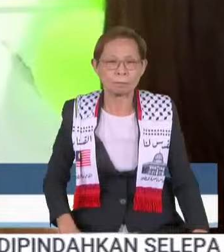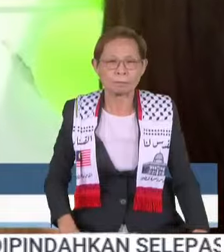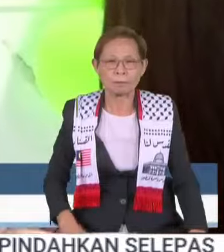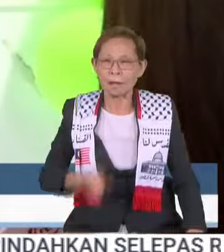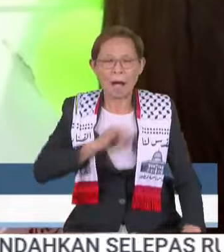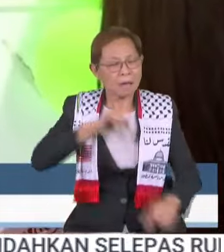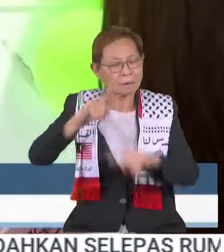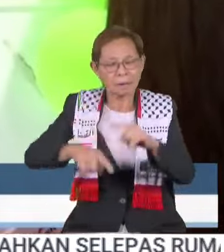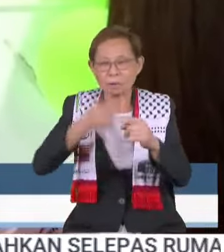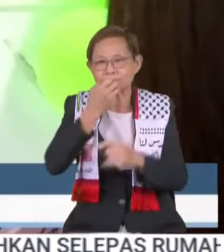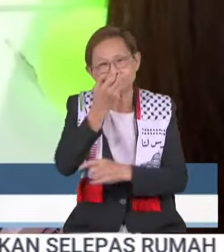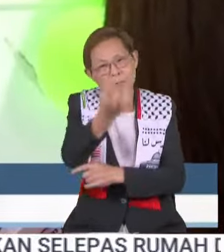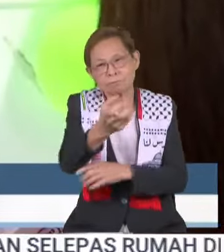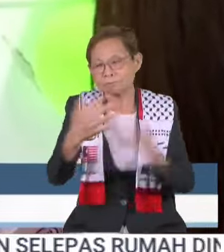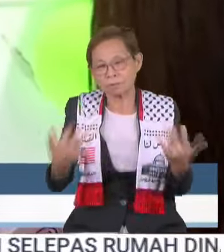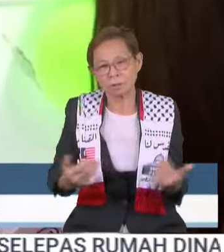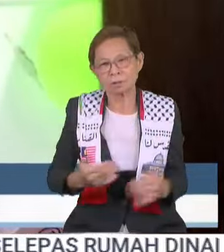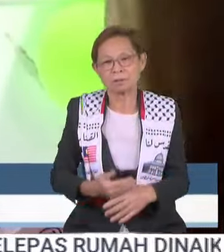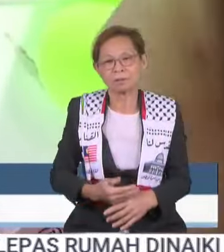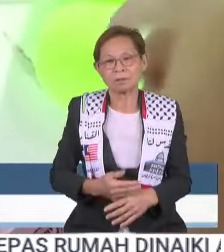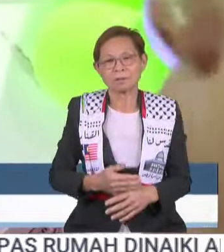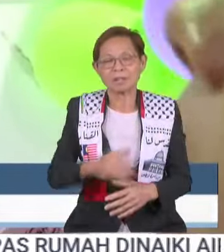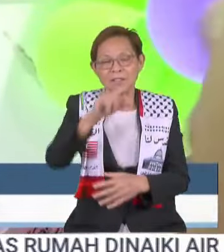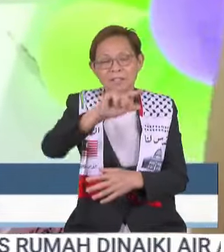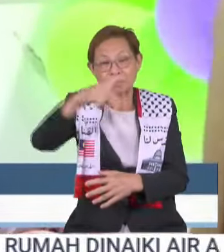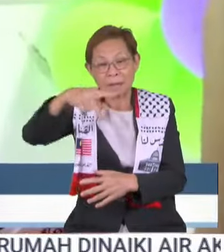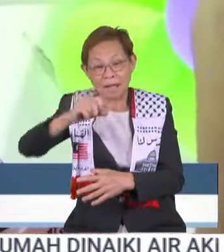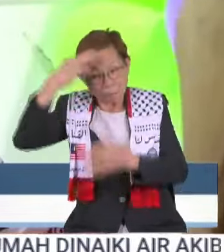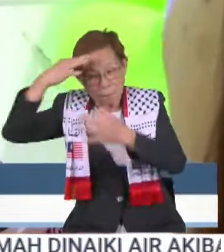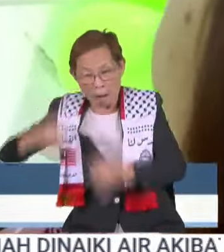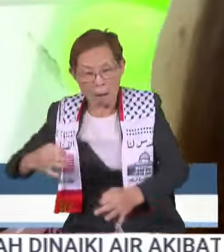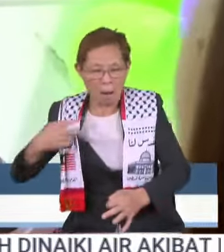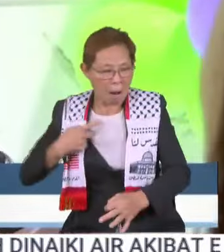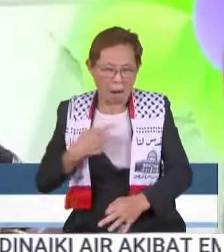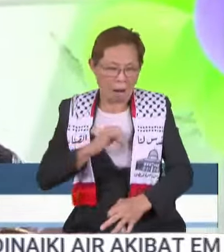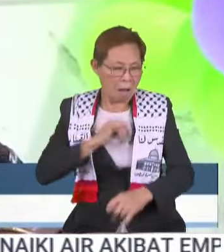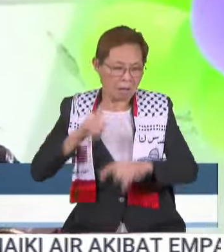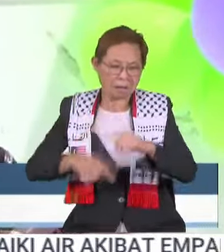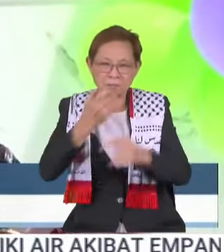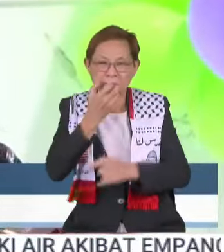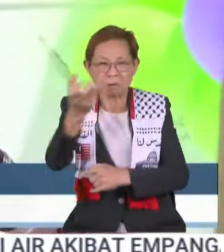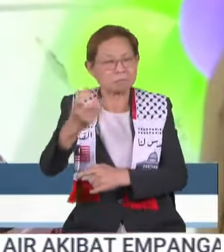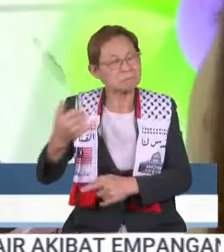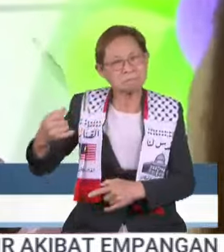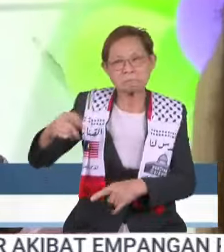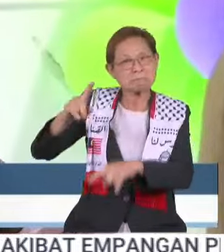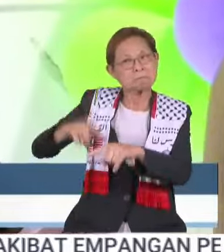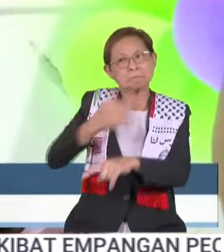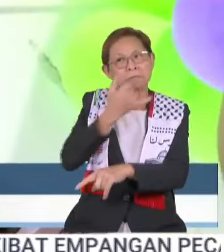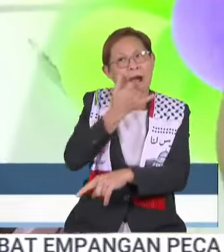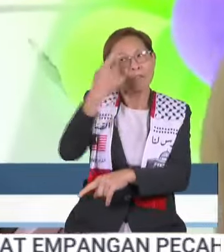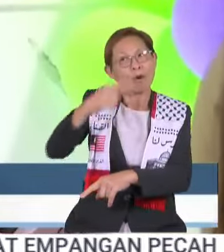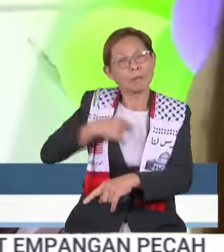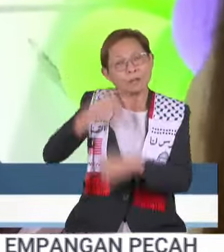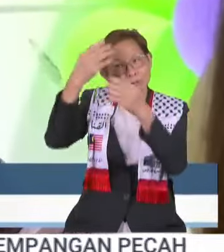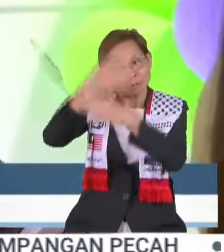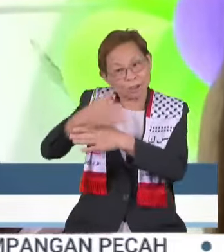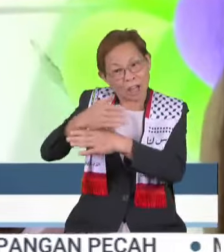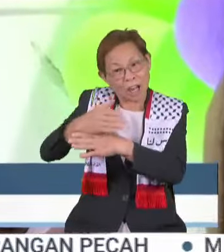I cannot tell you before what GPS decision mah. And it's not appropriate for me to share our